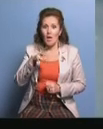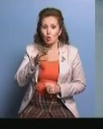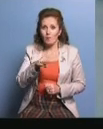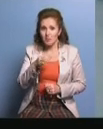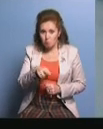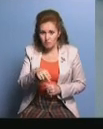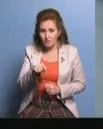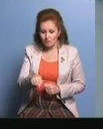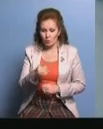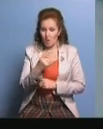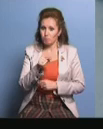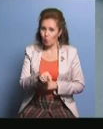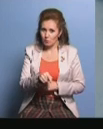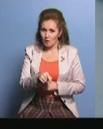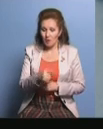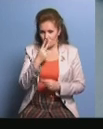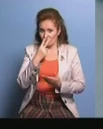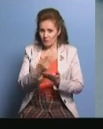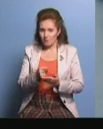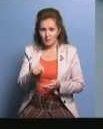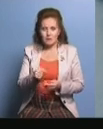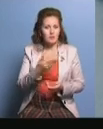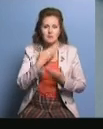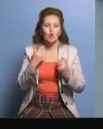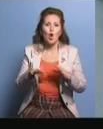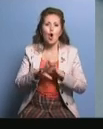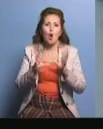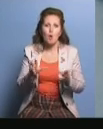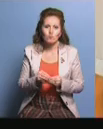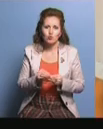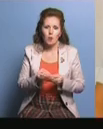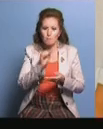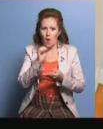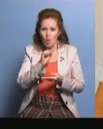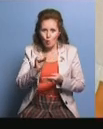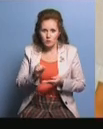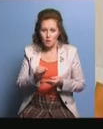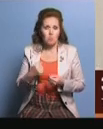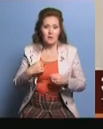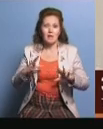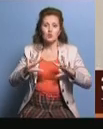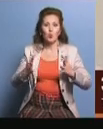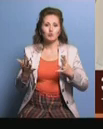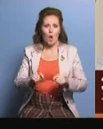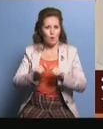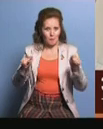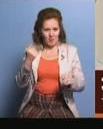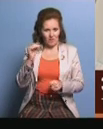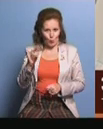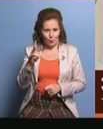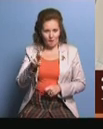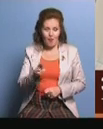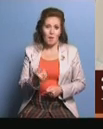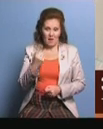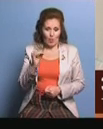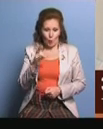вот ребенка. И как вы видите, здесь нет общих полосок. Мы не случайно открылись 1 июня. 1 июня – это день защиты